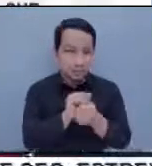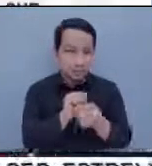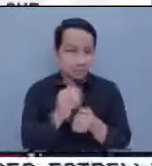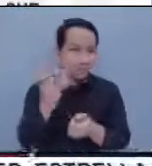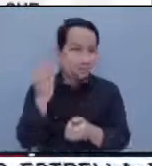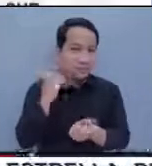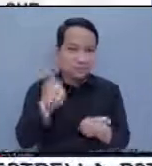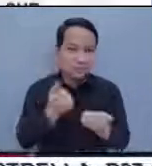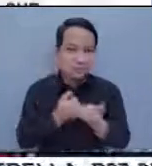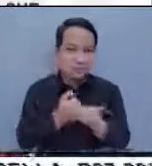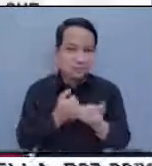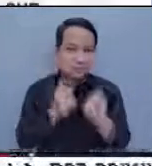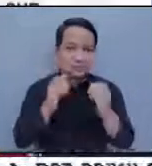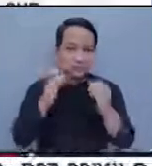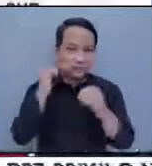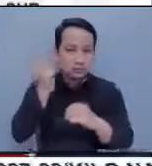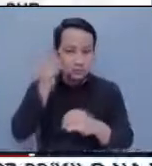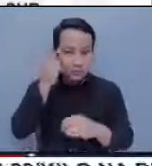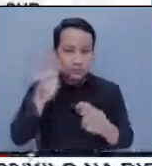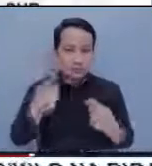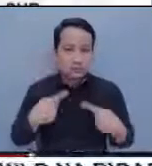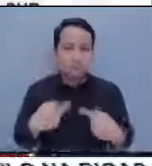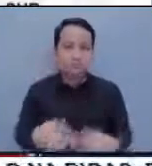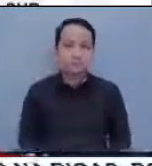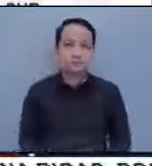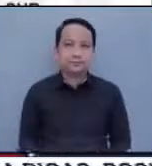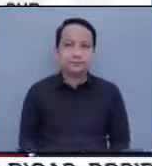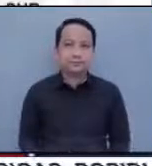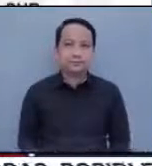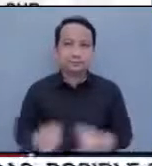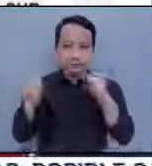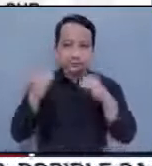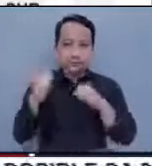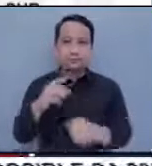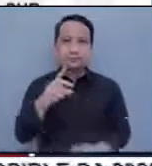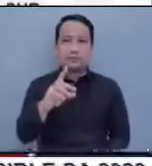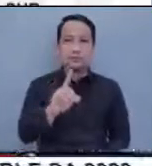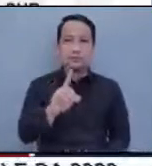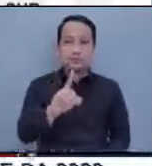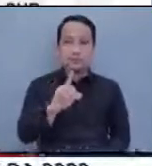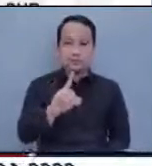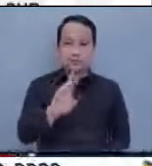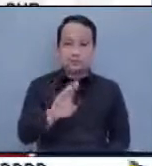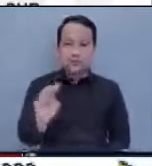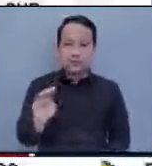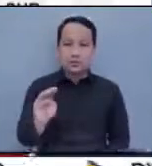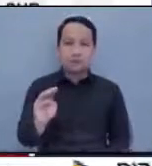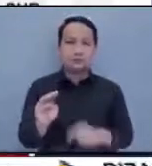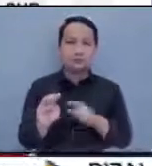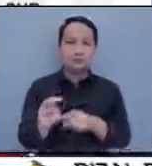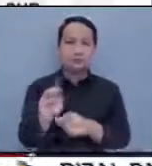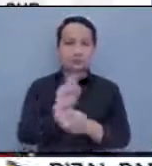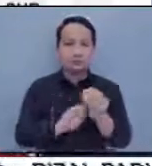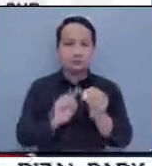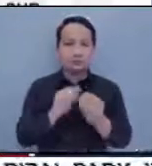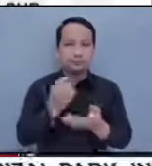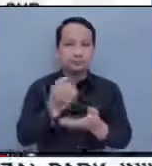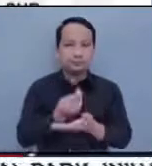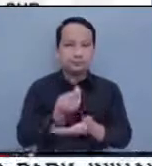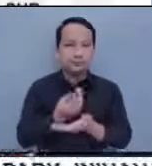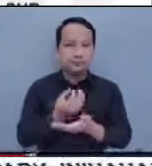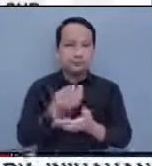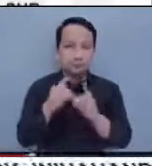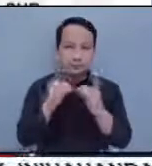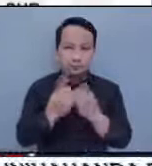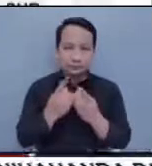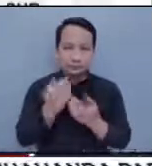po tayong mga pinag-usapan with the DDM, the Department of Finance, and